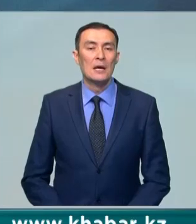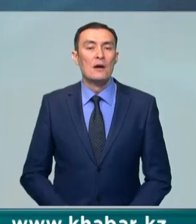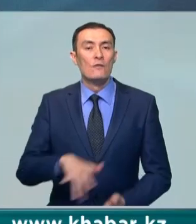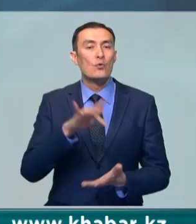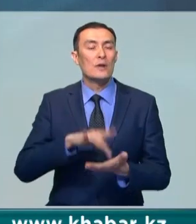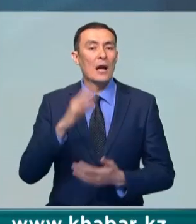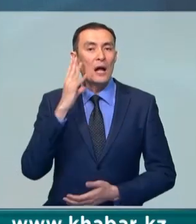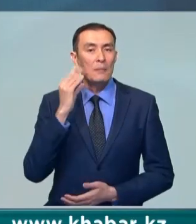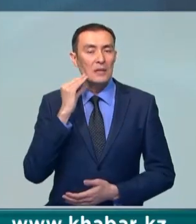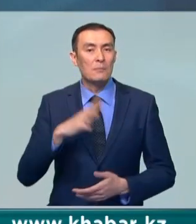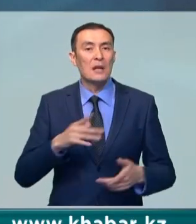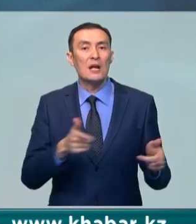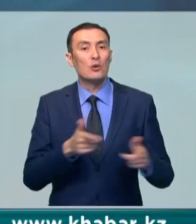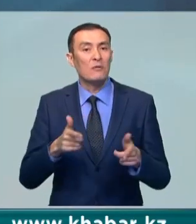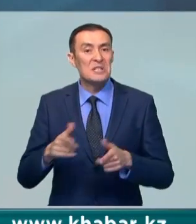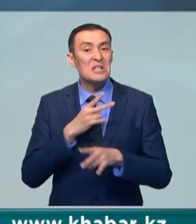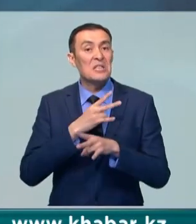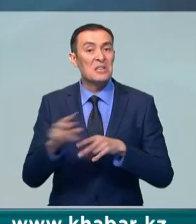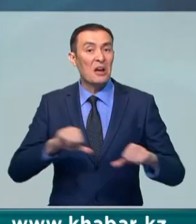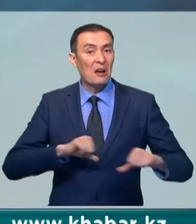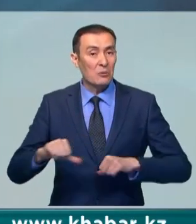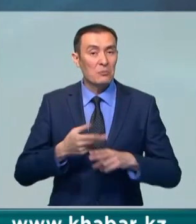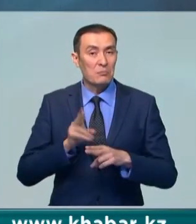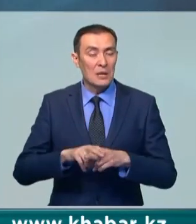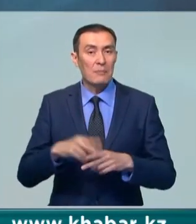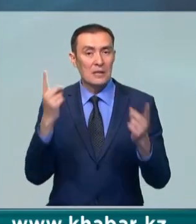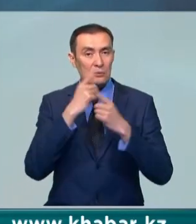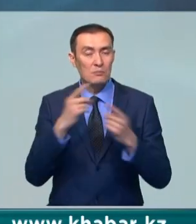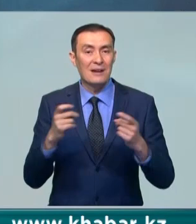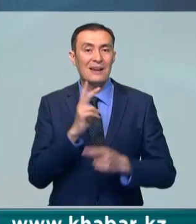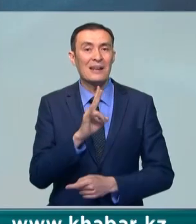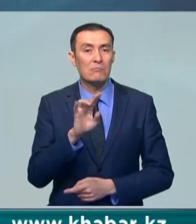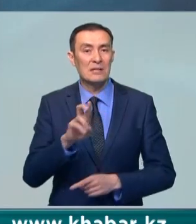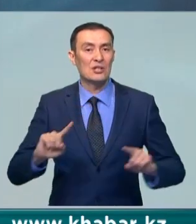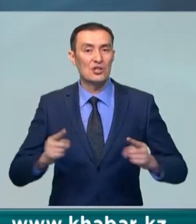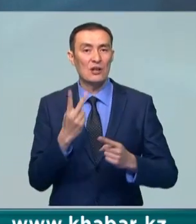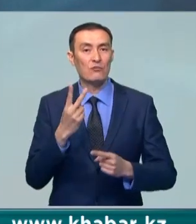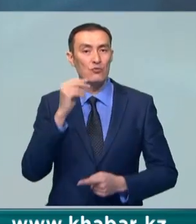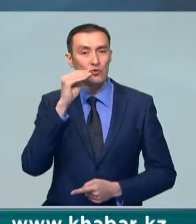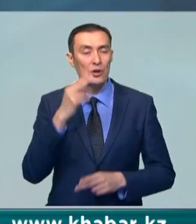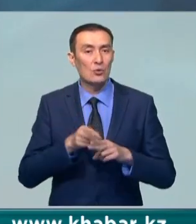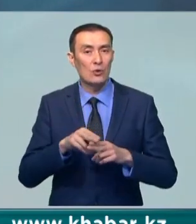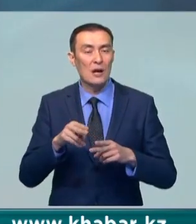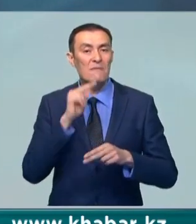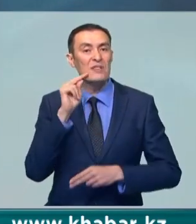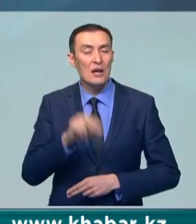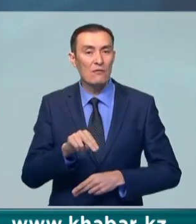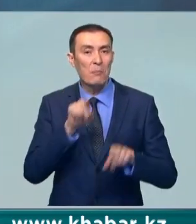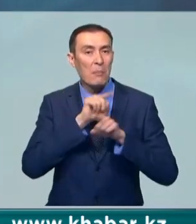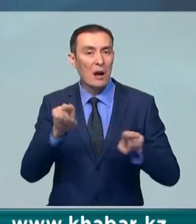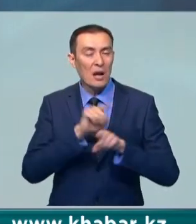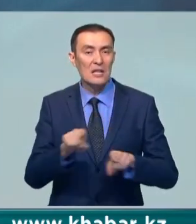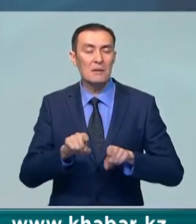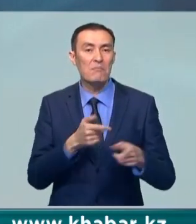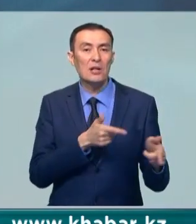в алматы готовились к теракту по сообщению пресс-службы кнб задержаны двое мужчин которых обвиняют в пропаганде и подготовки